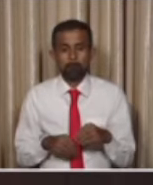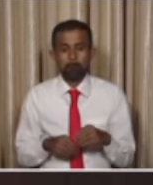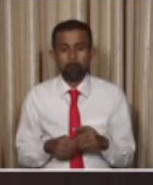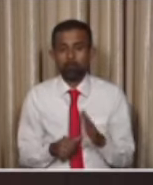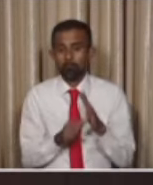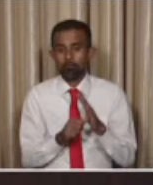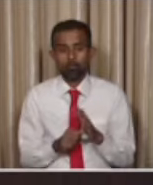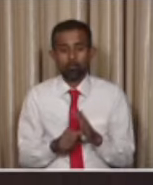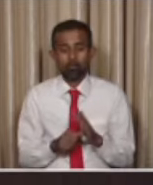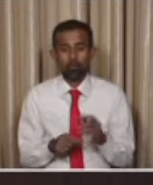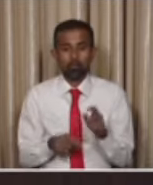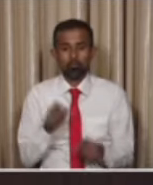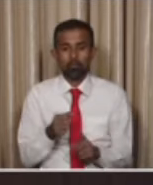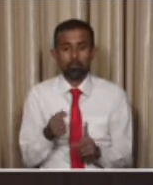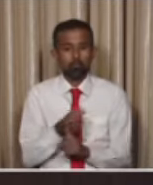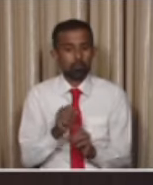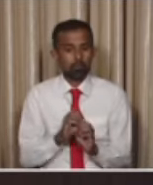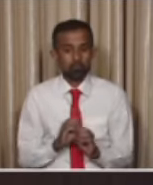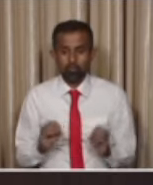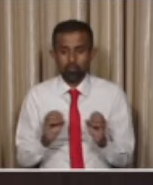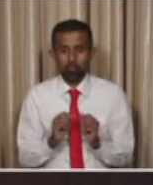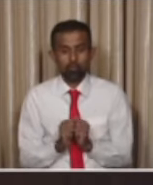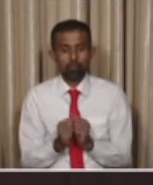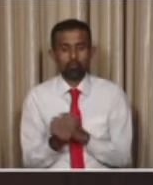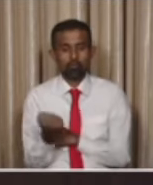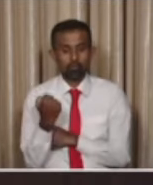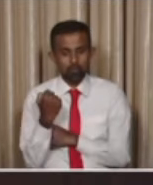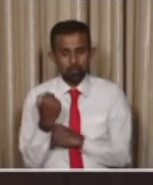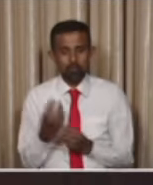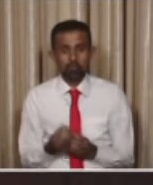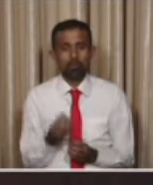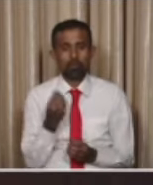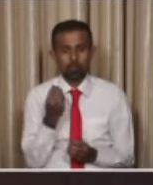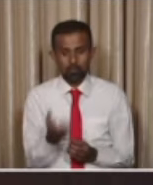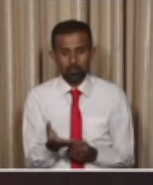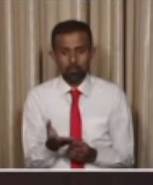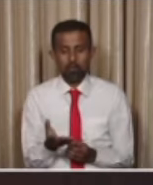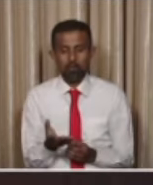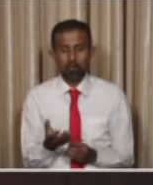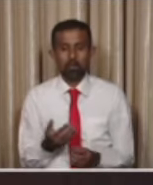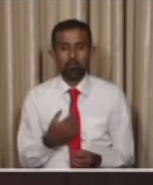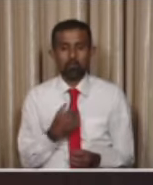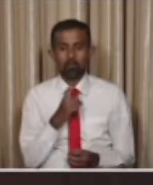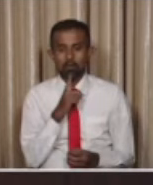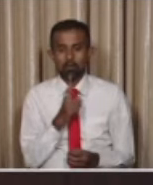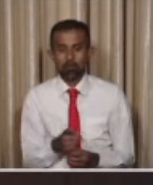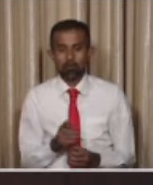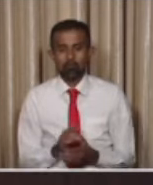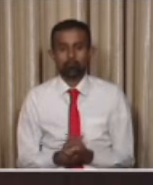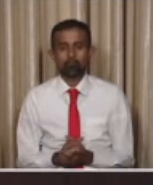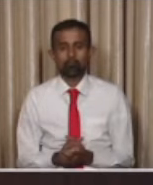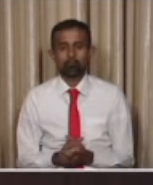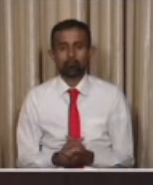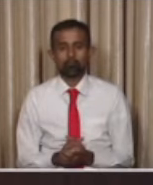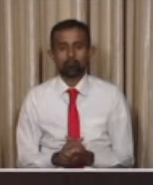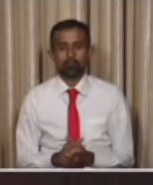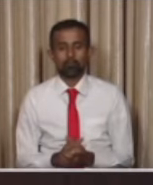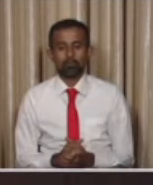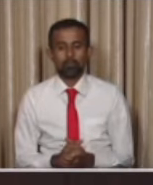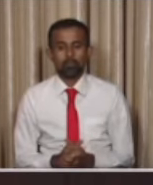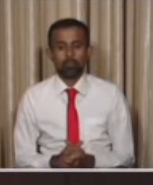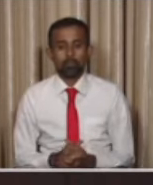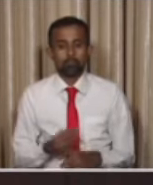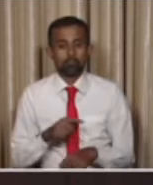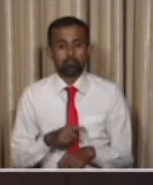tu, vidha putgilan ente wahalu benda tu. Edekaran ente pulang saktiya. E ayatnya labad ente kini karni tama. Abi balap teh merate hendakuset. Api ta awasan